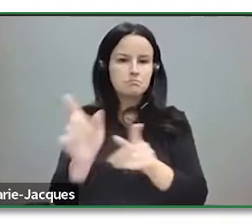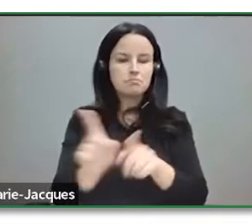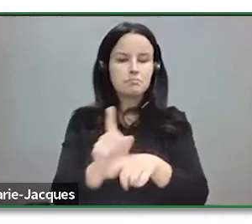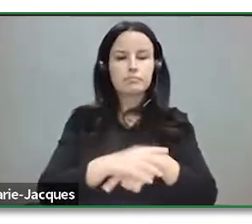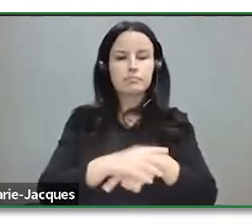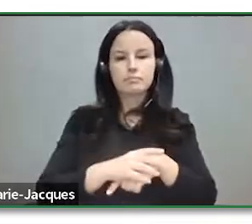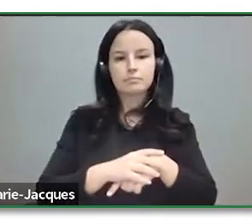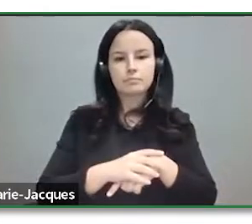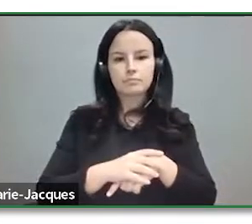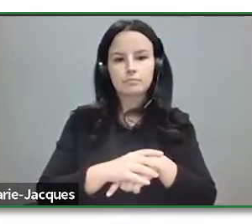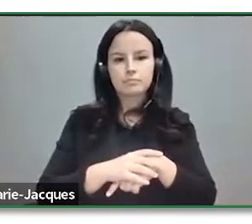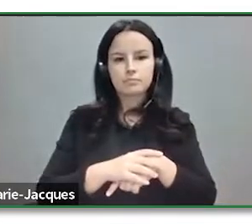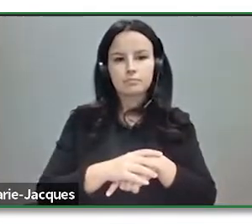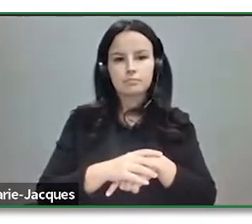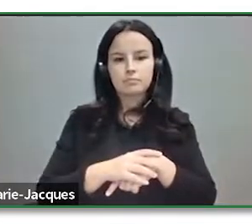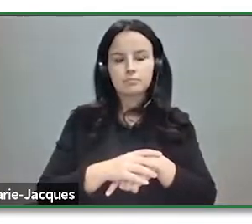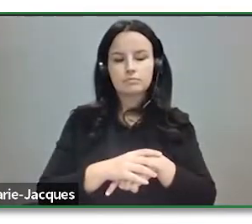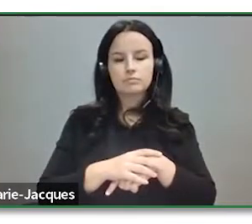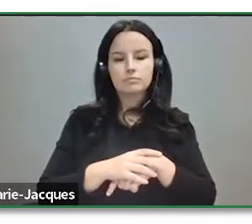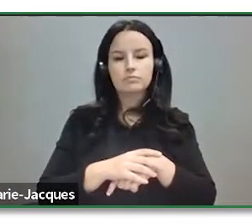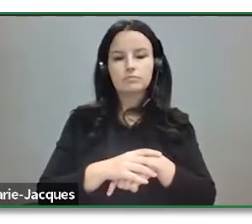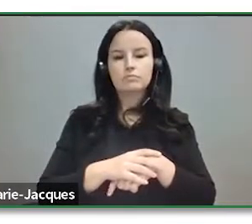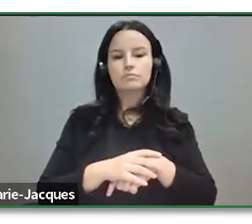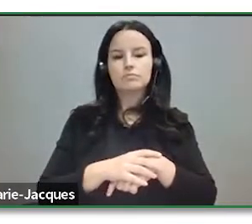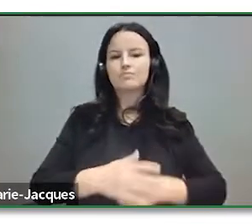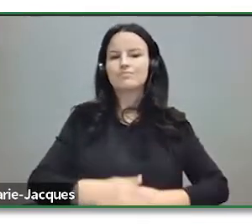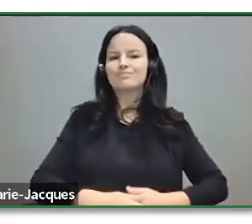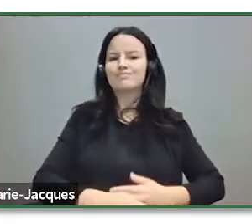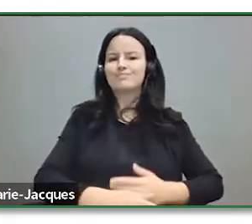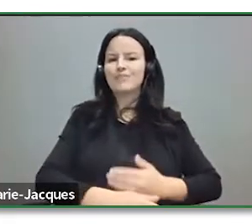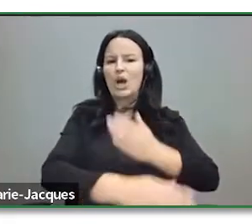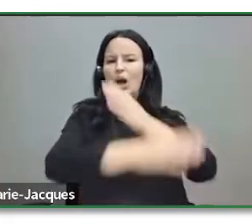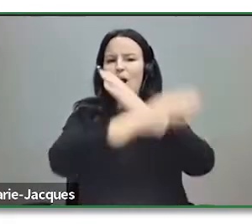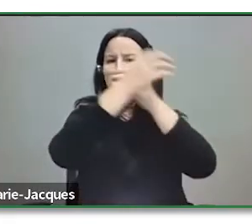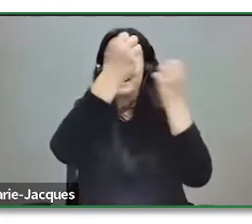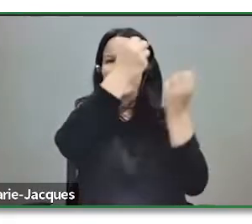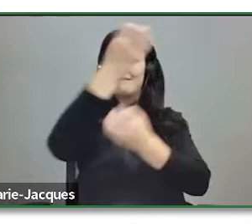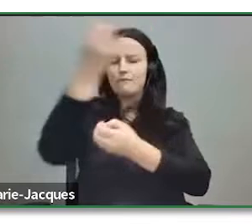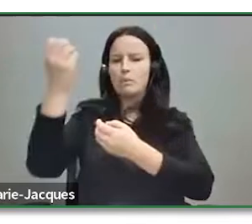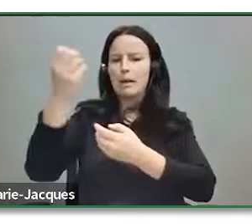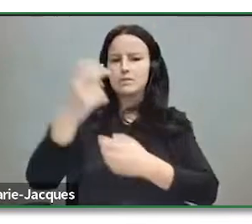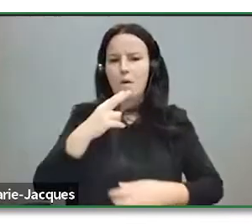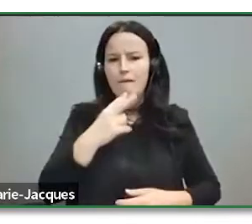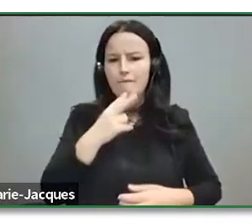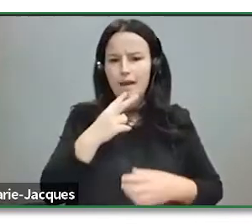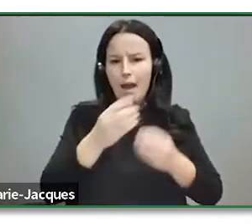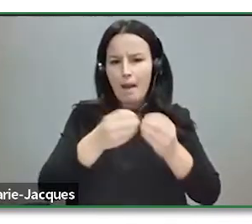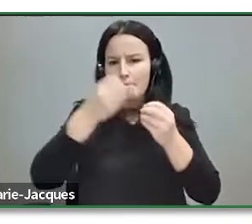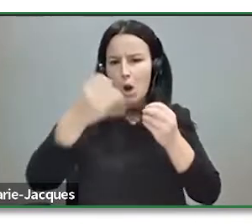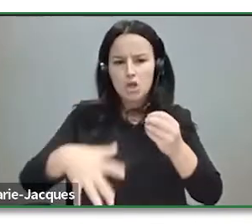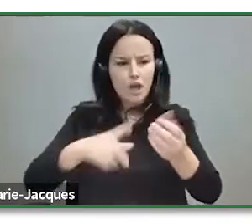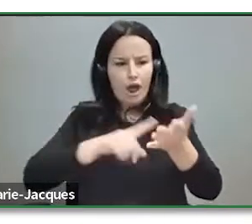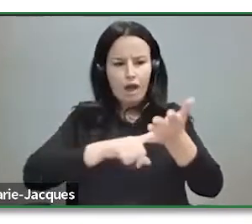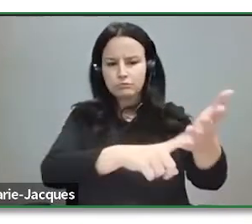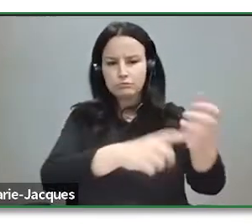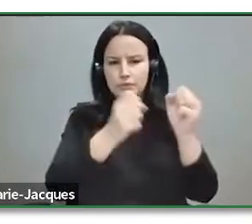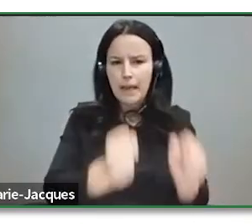que, en fait, l'obstacle de l'information, c'est le plus facile, le moins coûteux à éliminer et qui peut être également le plus rentable pour